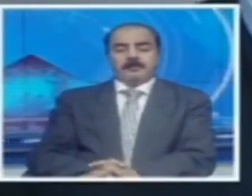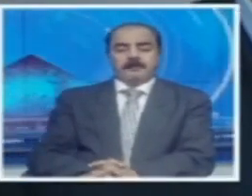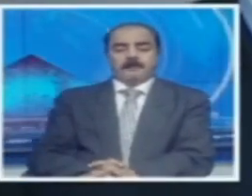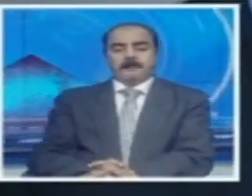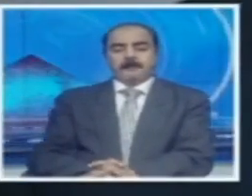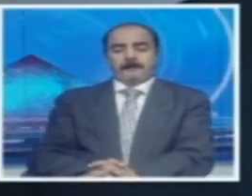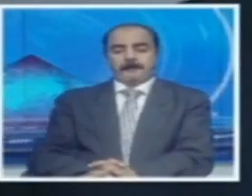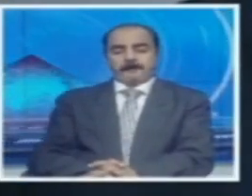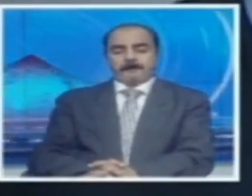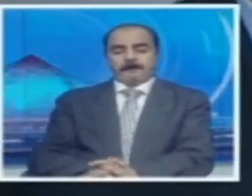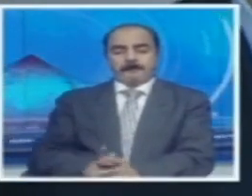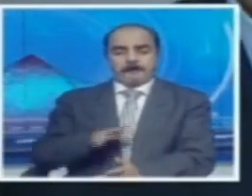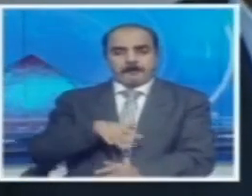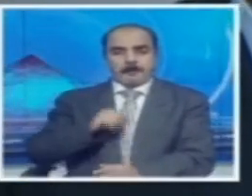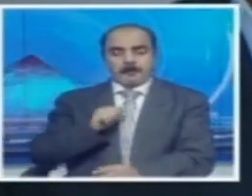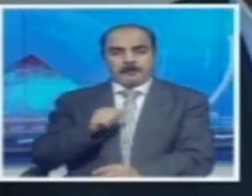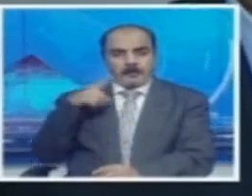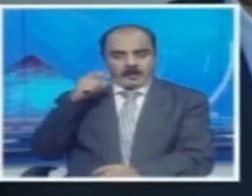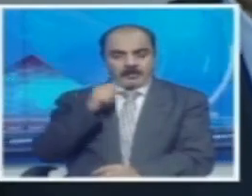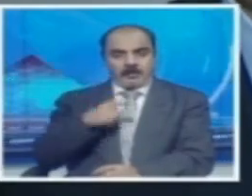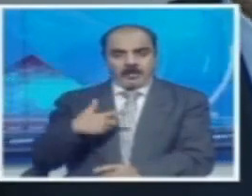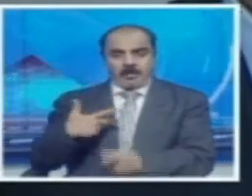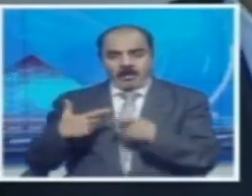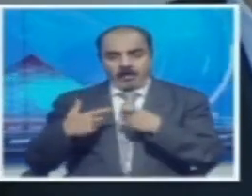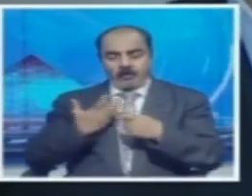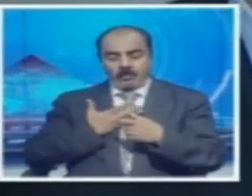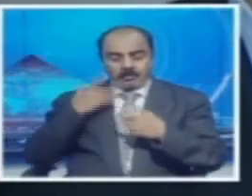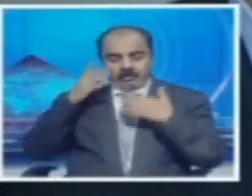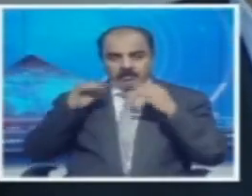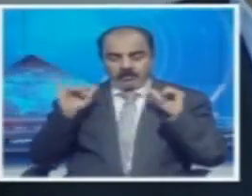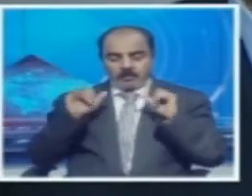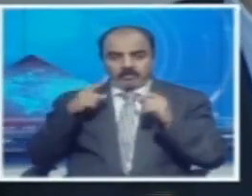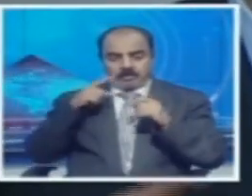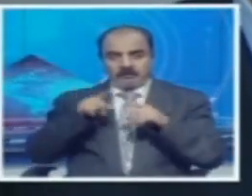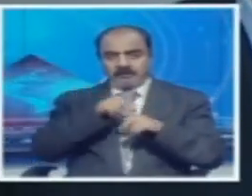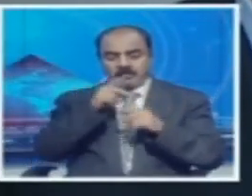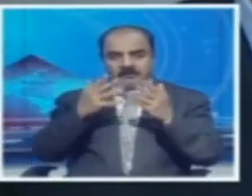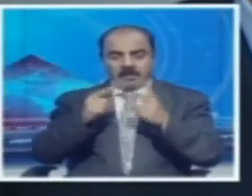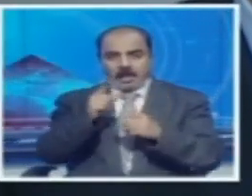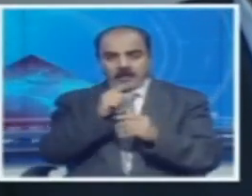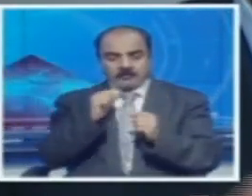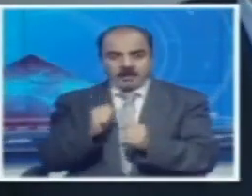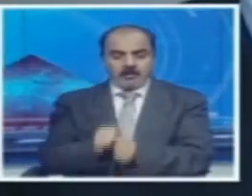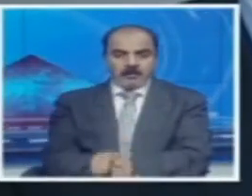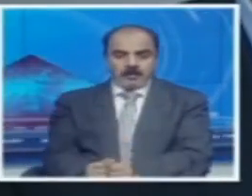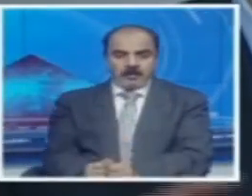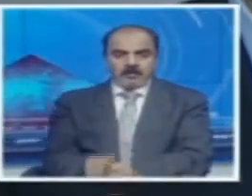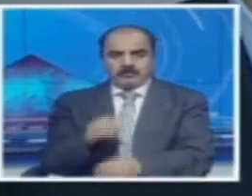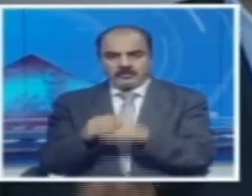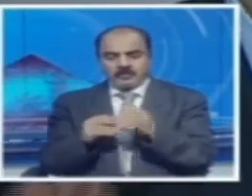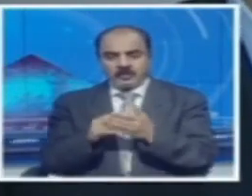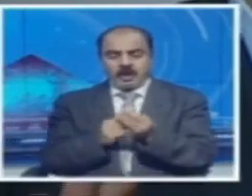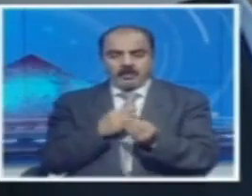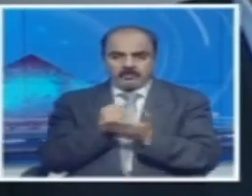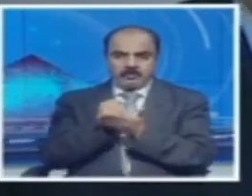resilience facility. نحن نواجه آثار الحرب الروسية الأوكرانية وتداعياتها على الاقتصاد العالمي، ونسعى لتقديم